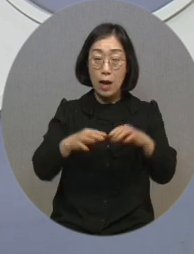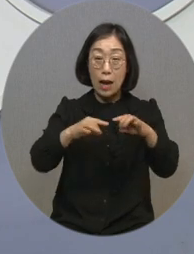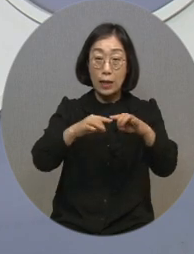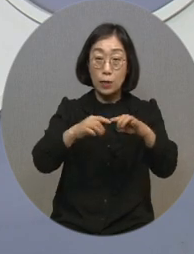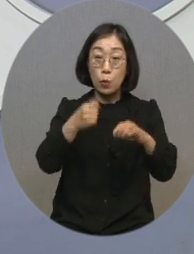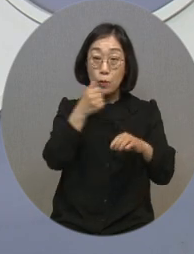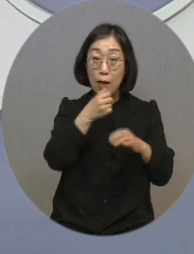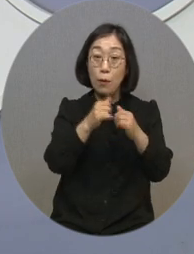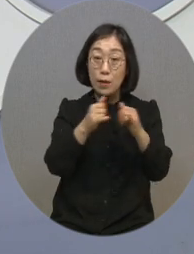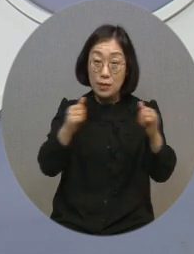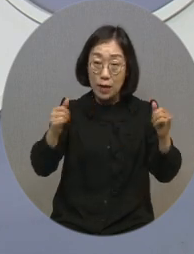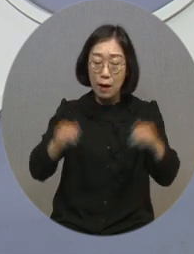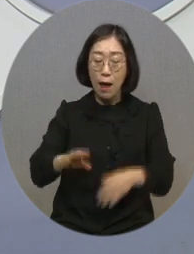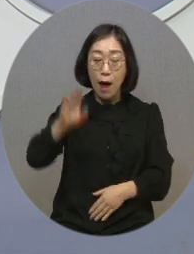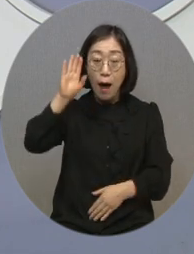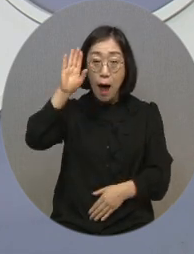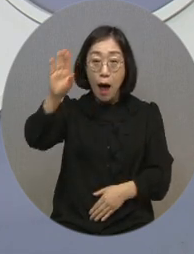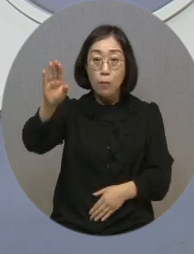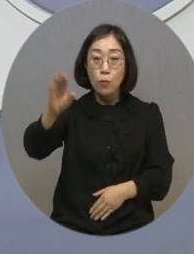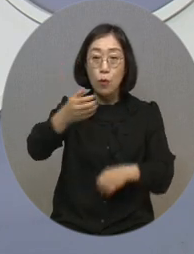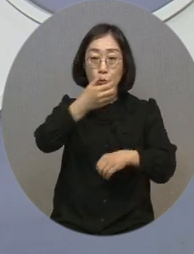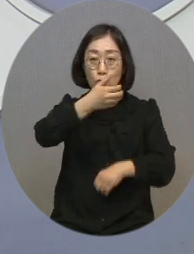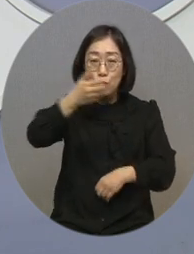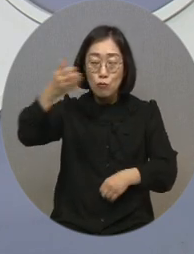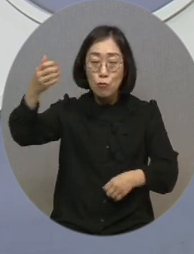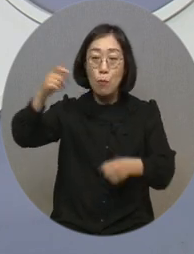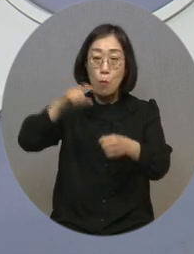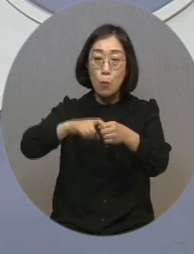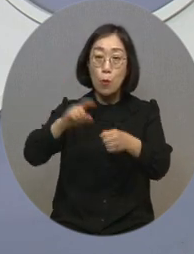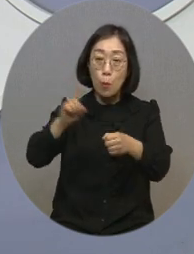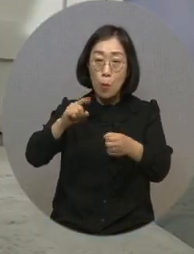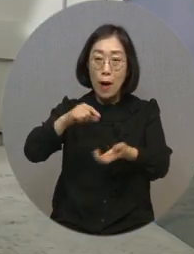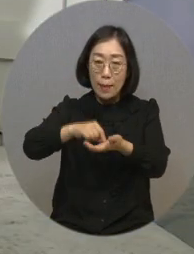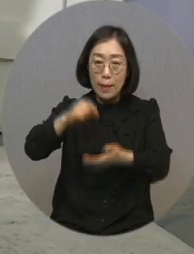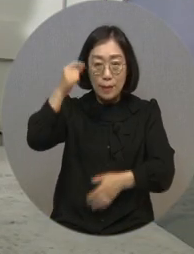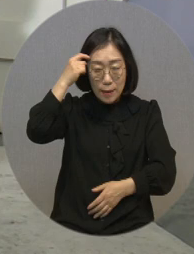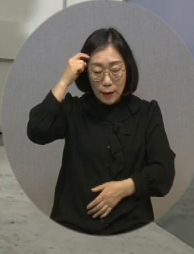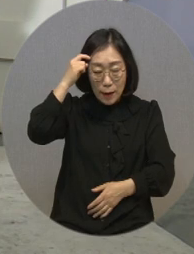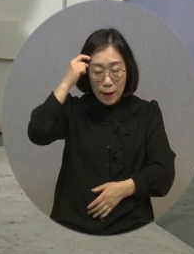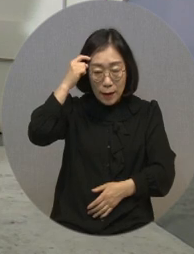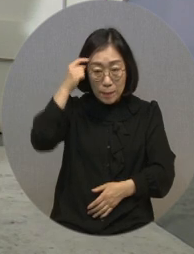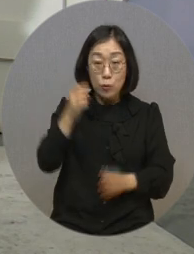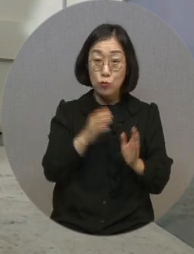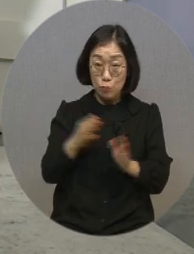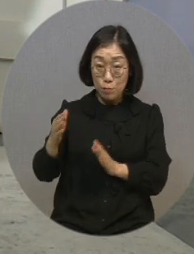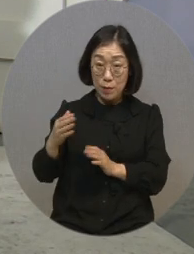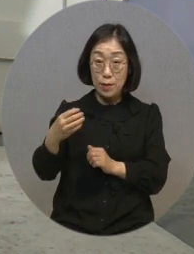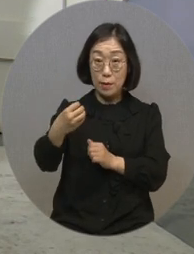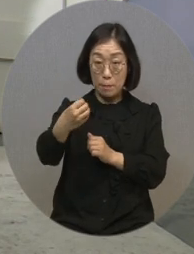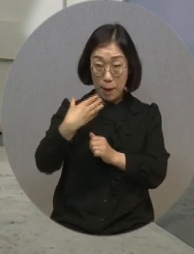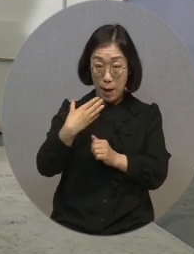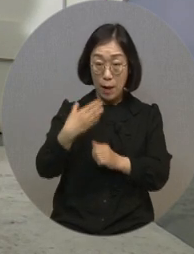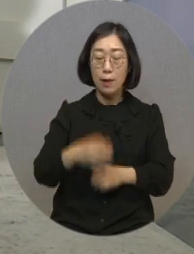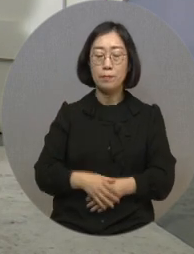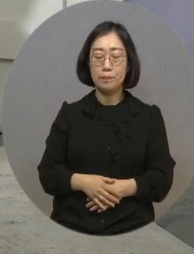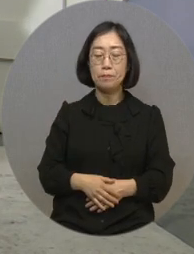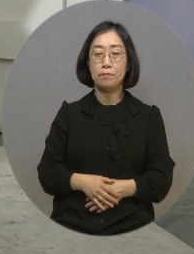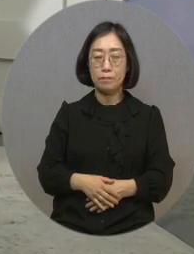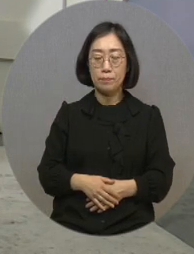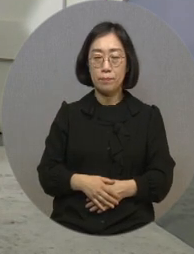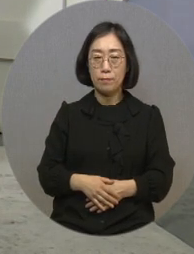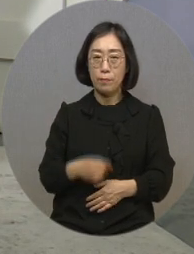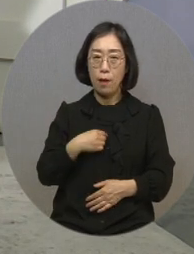이제 그 장래 꿈이 뭐냐 이 정도 물어볼 거니까 한번 간단히 생각해봐라 이제 이런 적이 있었습니다. 근데 네. 이제 뭐